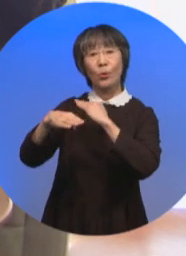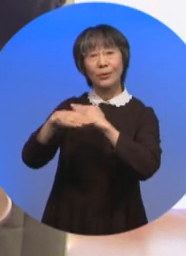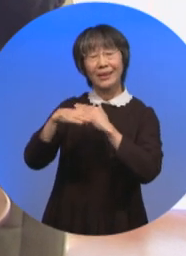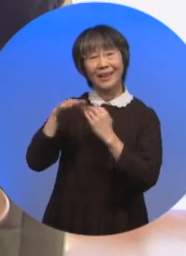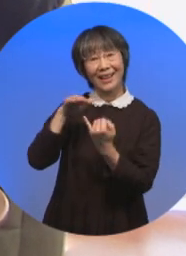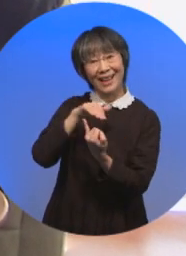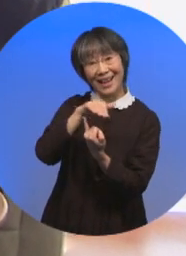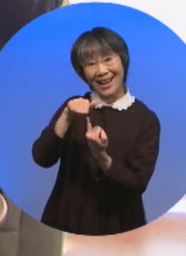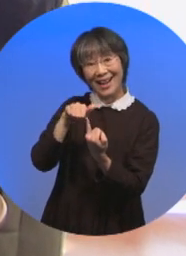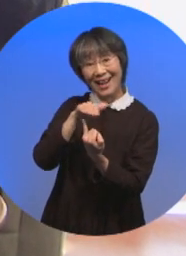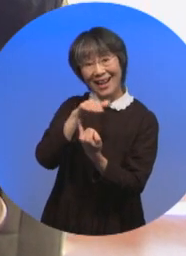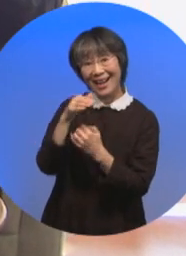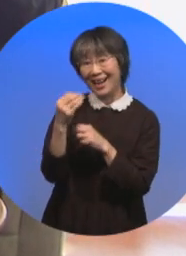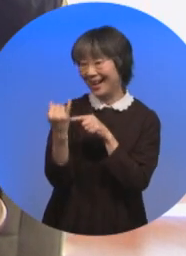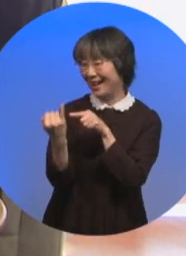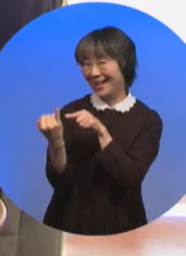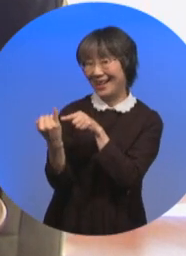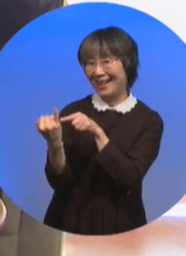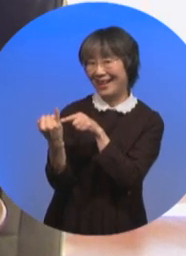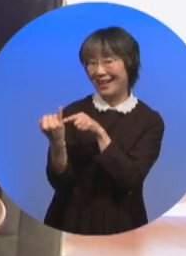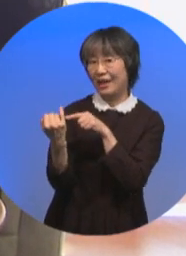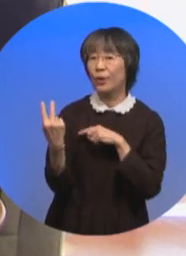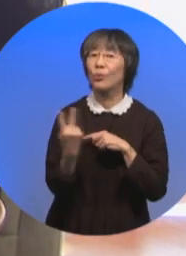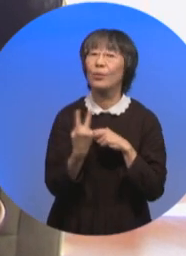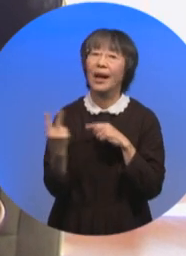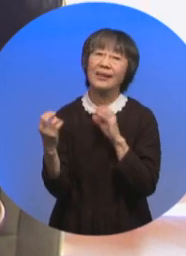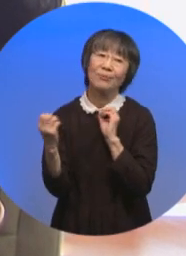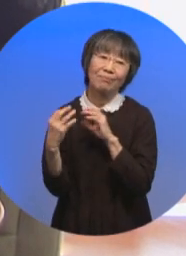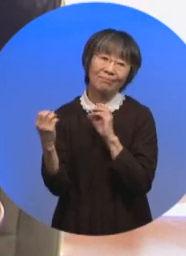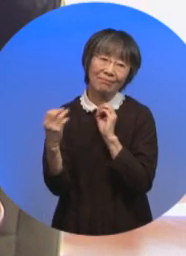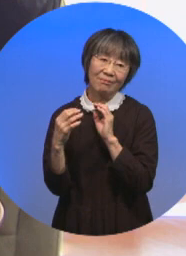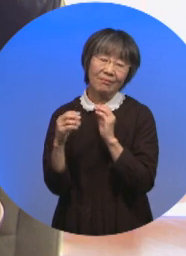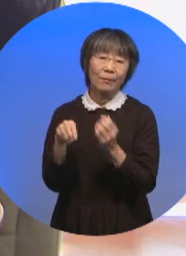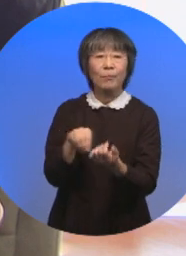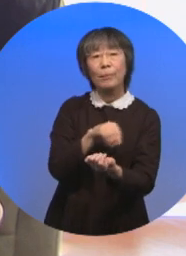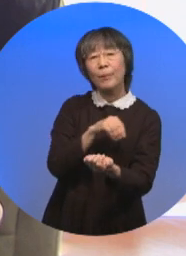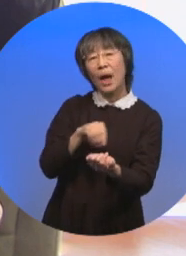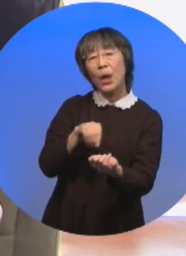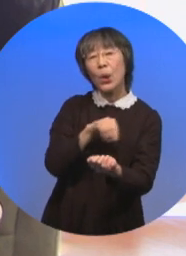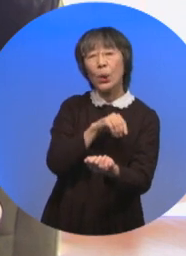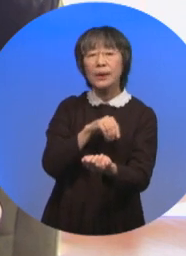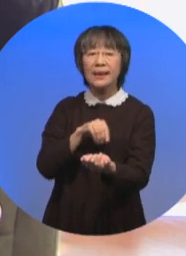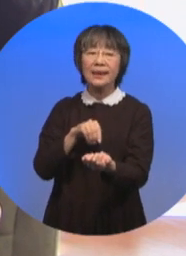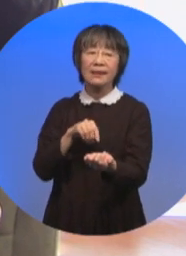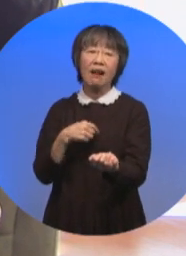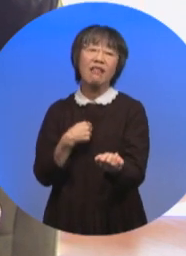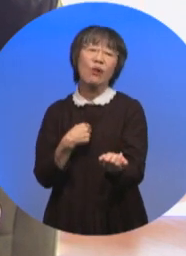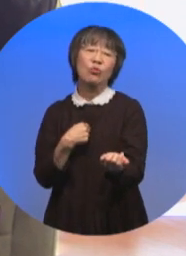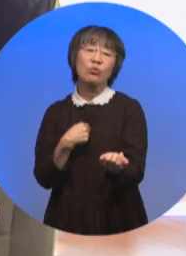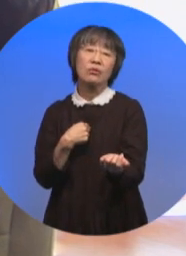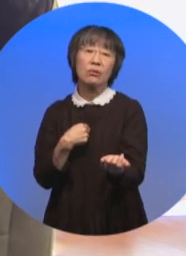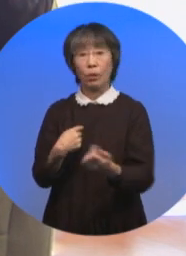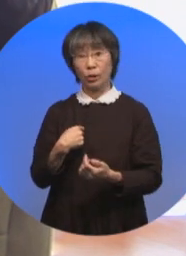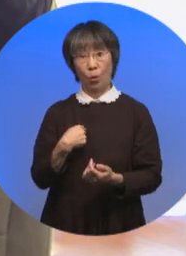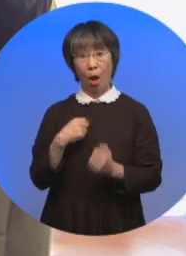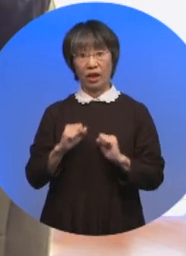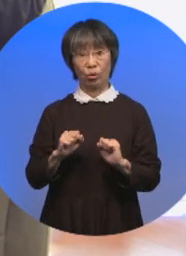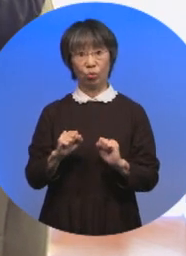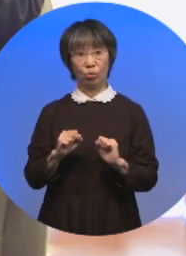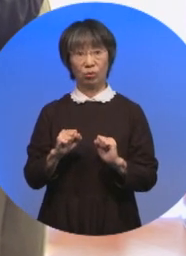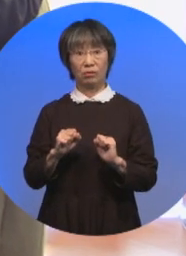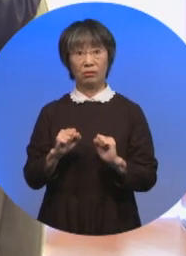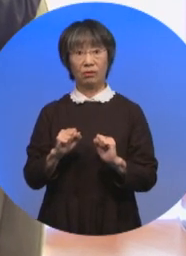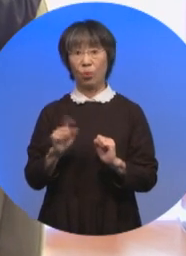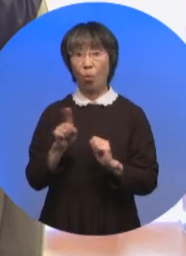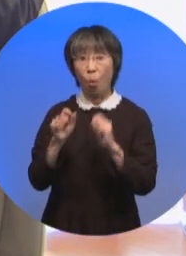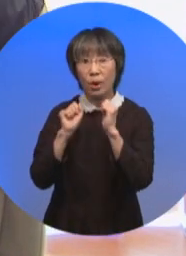がなんか話す、2人で話す機会があって、で俺はやりやってんねんけど、で